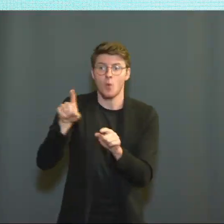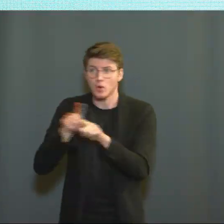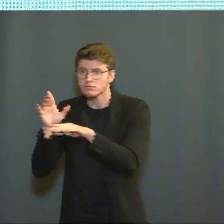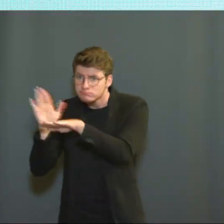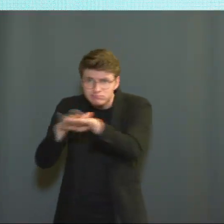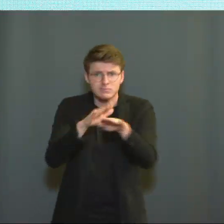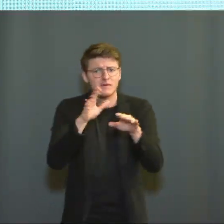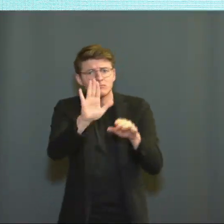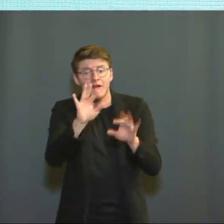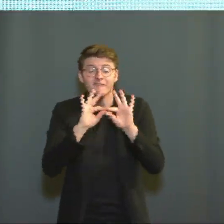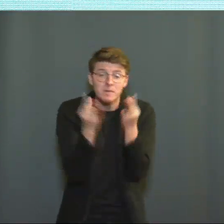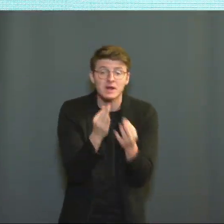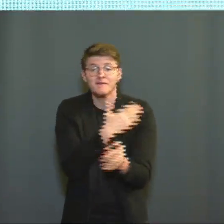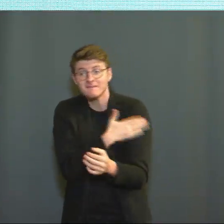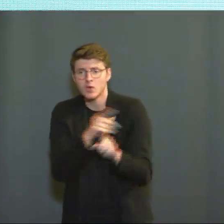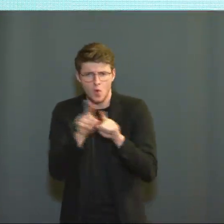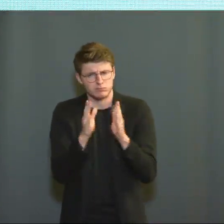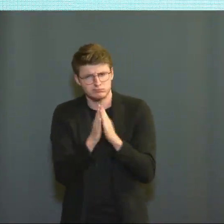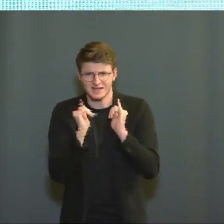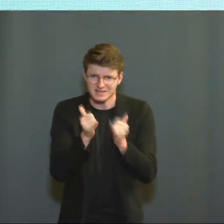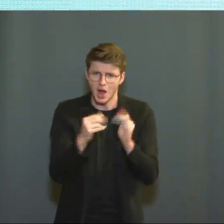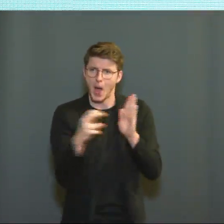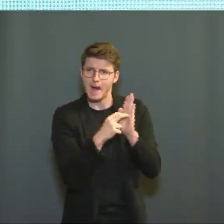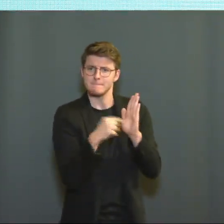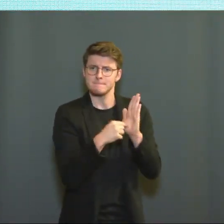uit om de app te installeren en te gebruiken.